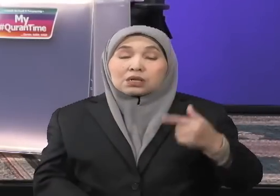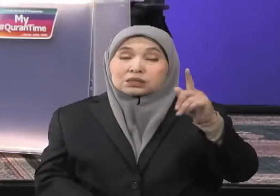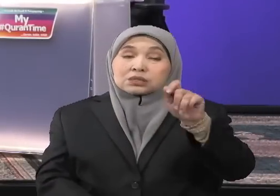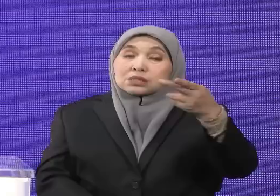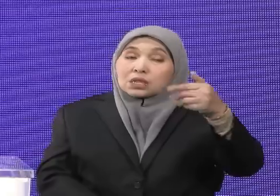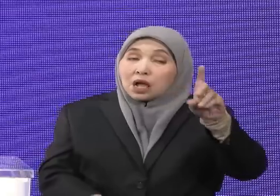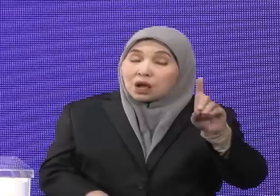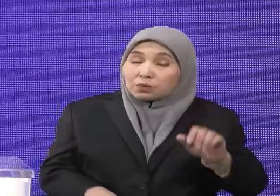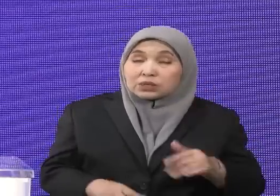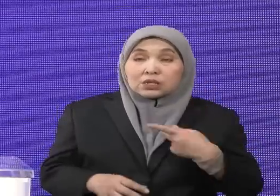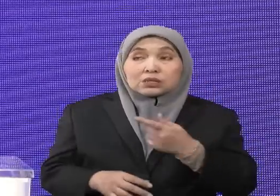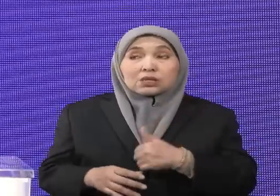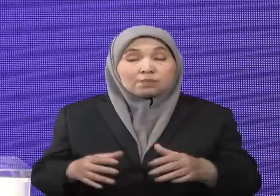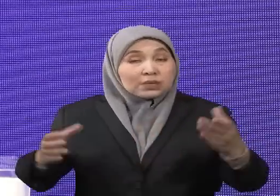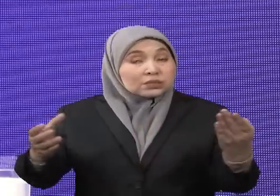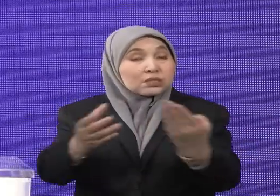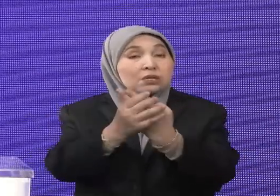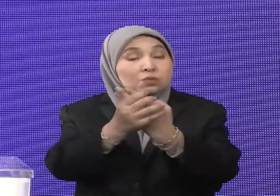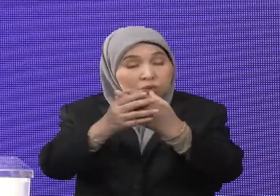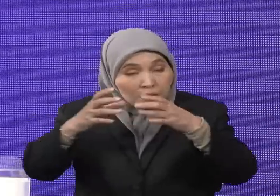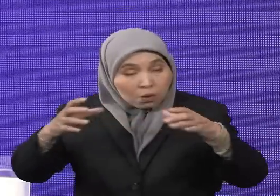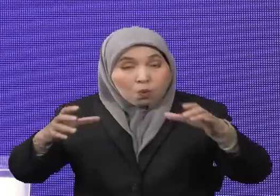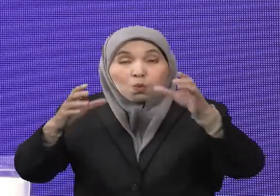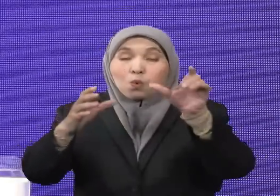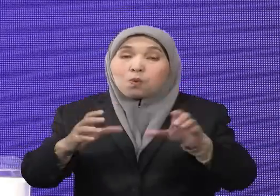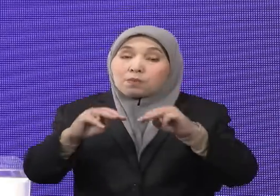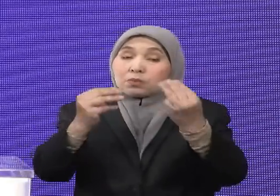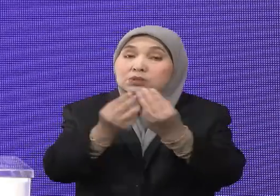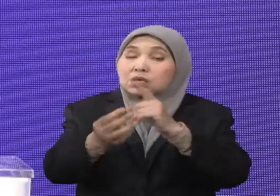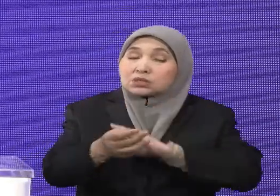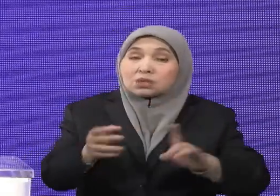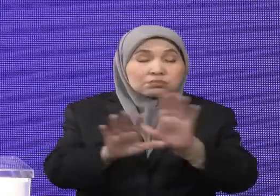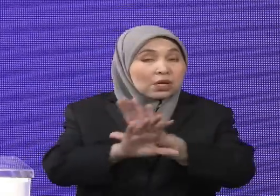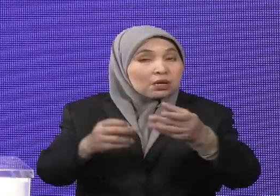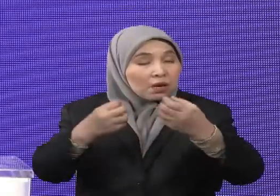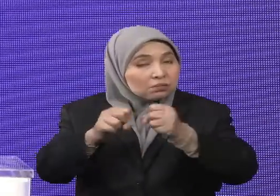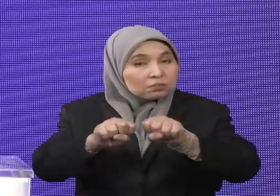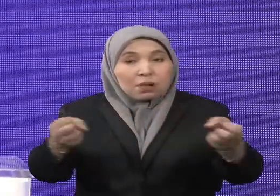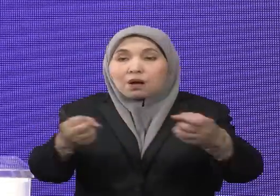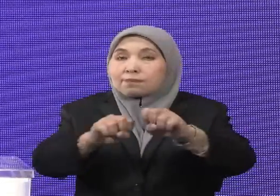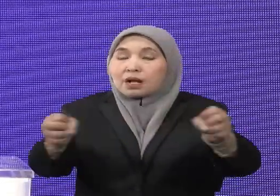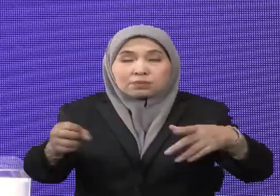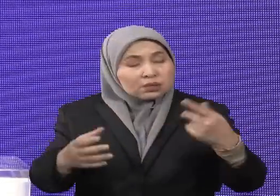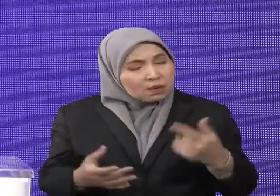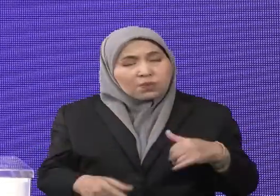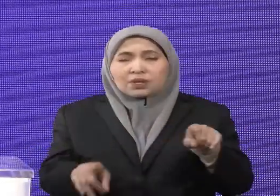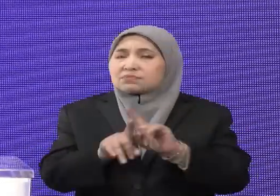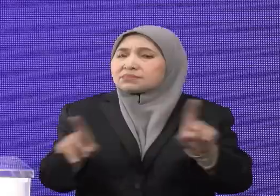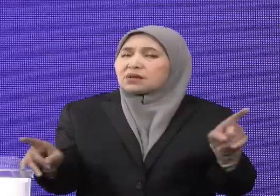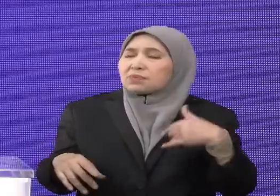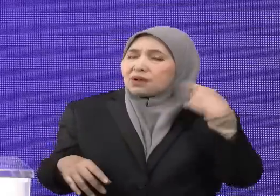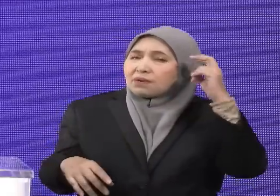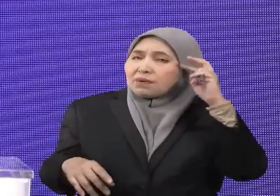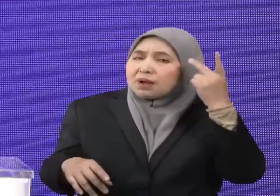kita menyatukan umat Islam agar kita tidak berpecah belah kita mungkin boleh berselisih paham kita mungkin